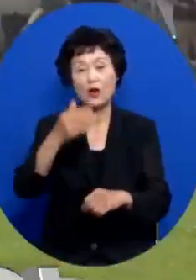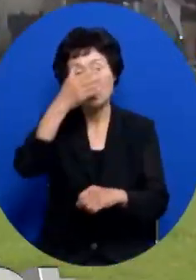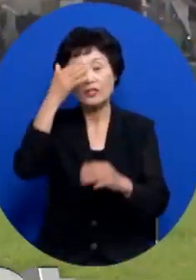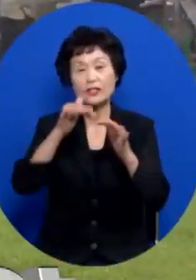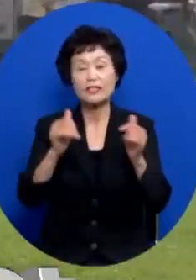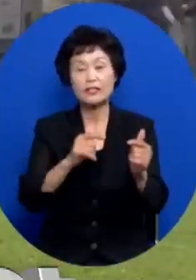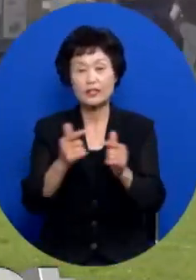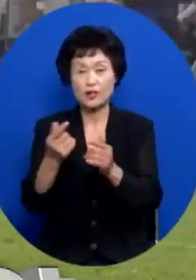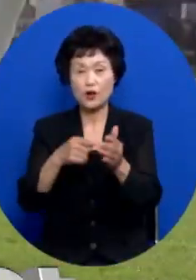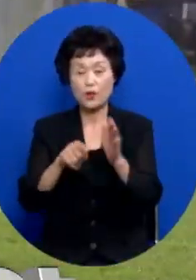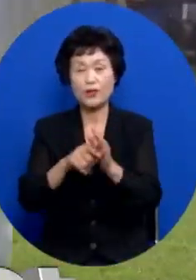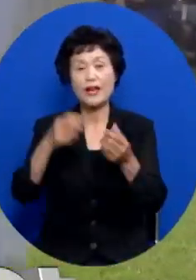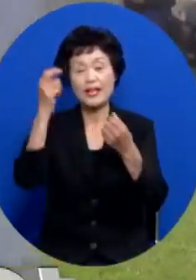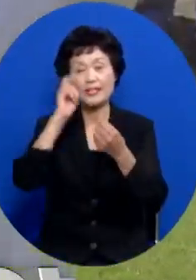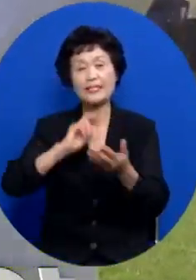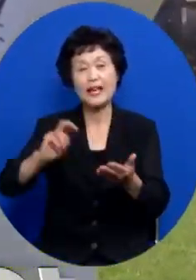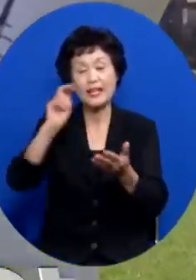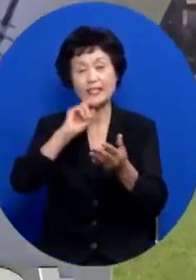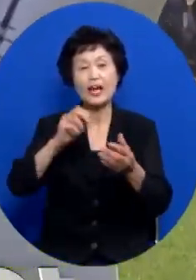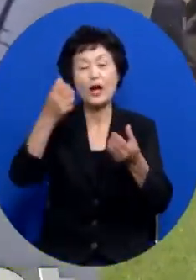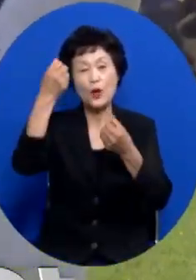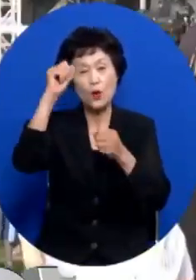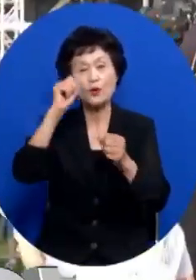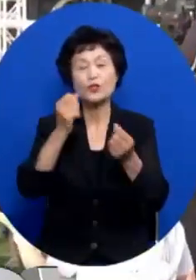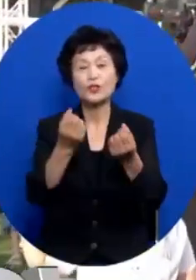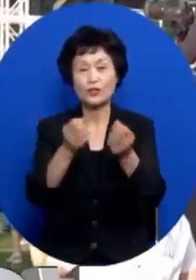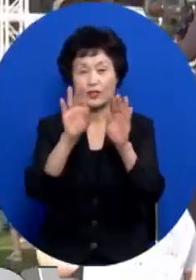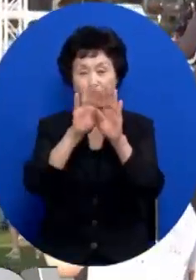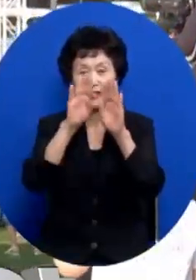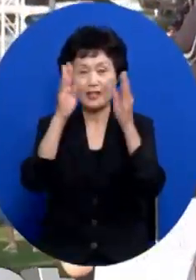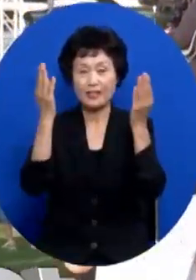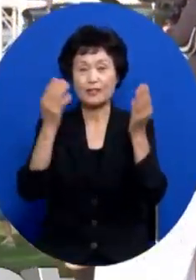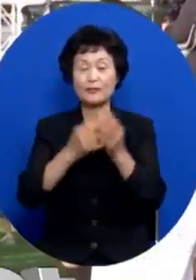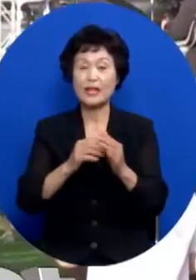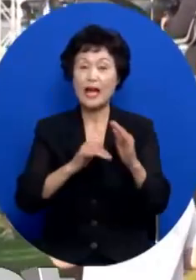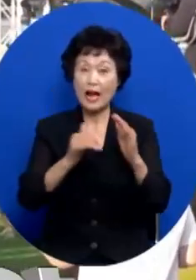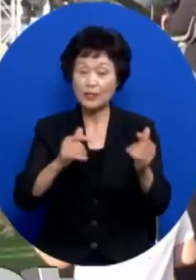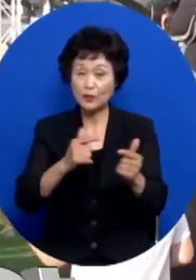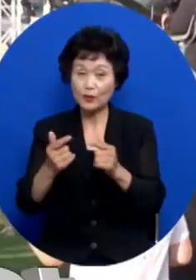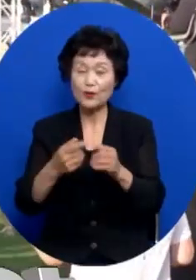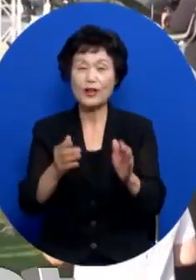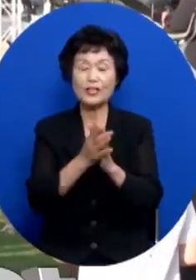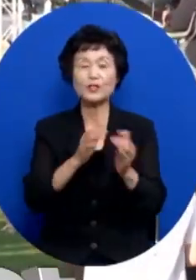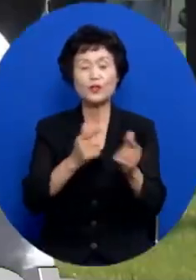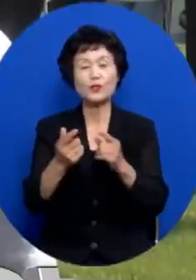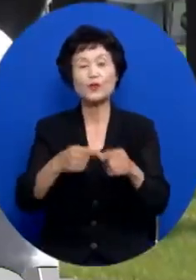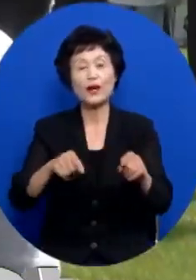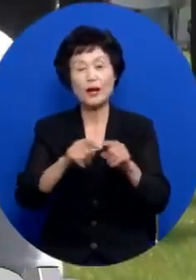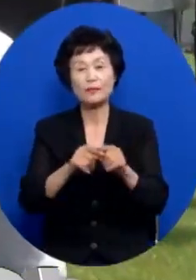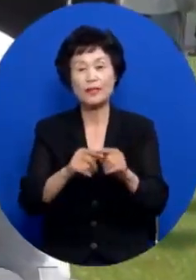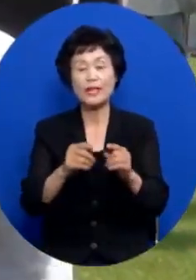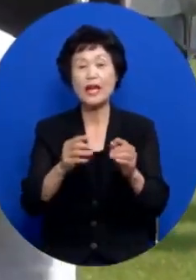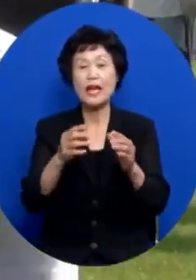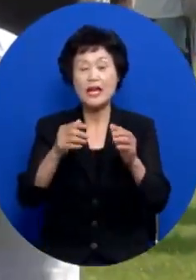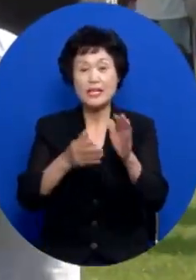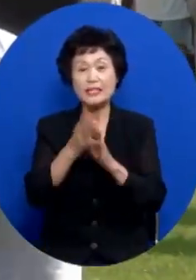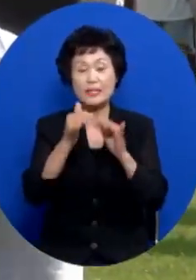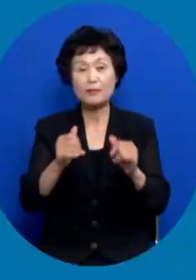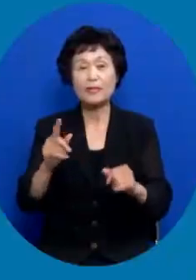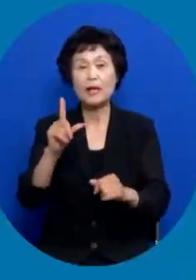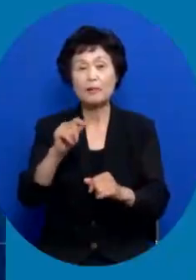열렸습니다. 모처럼 열린 힐링 문화축제에 시민들은 가족과 혹은 친구와 함께한 시민 만여 명이 모였습니다.